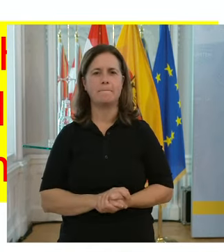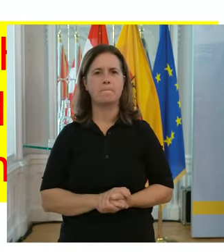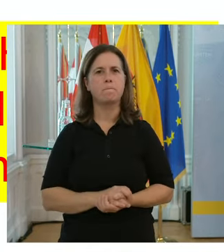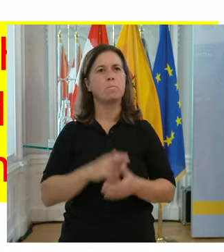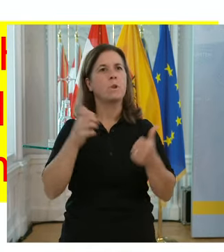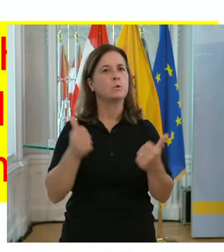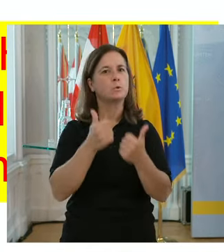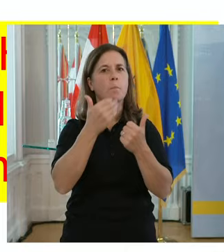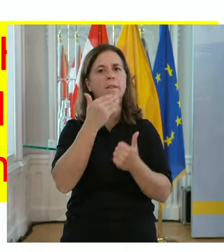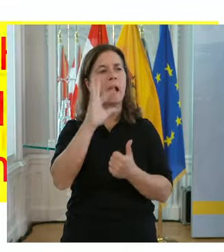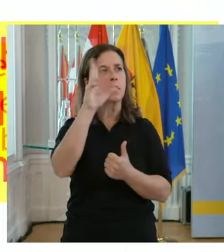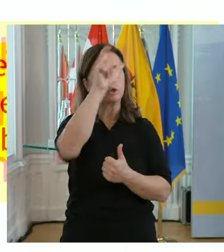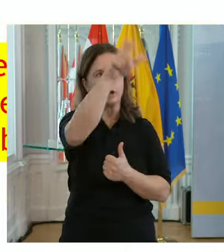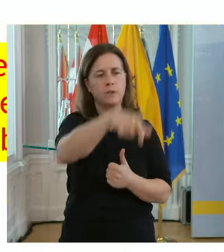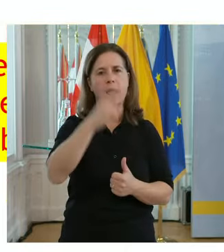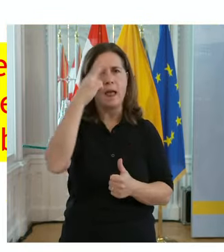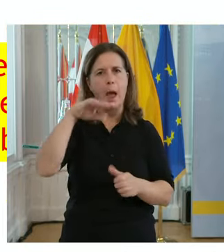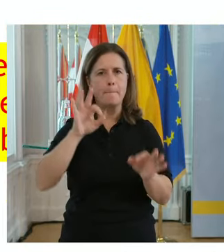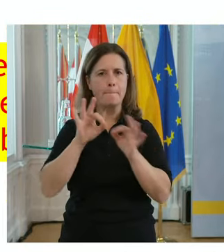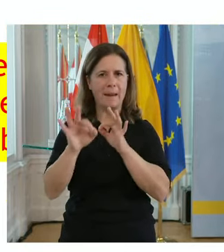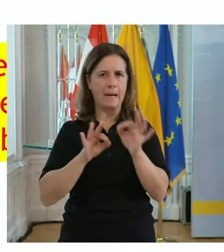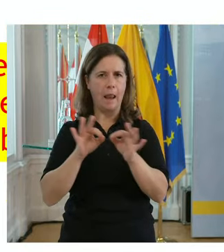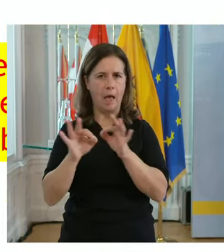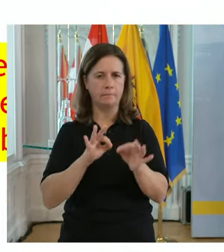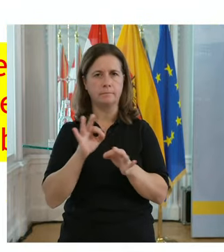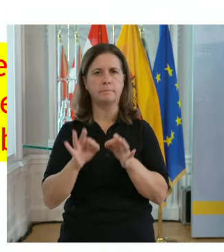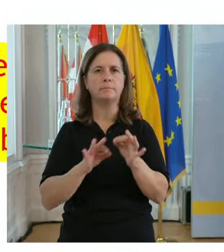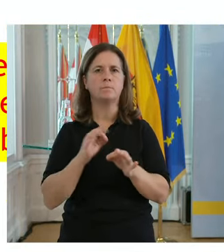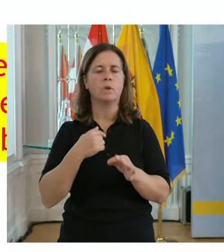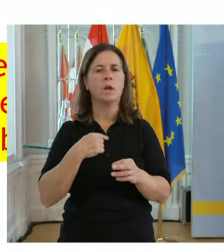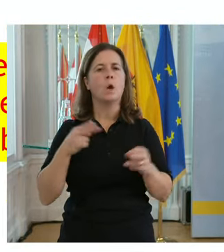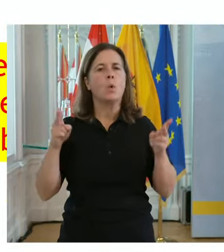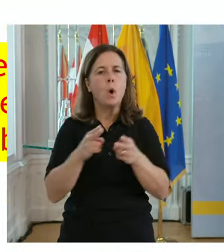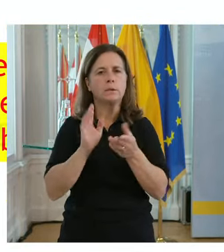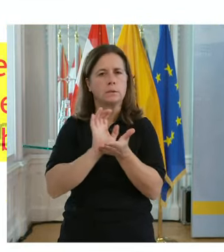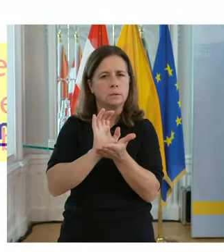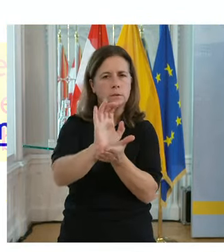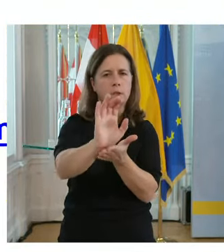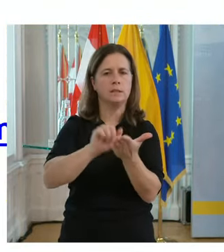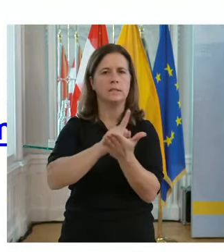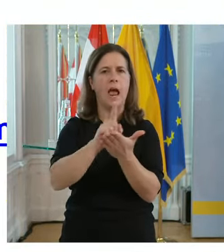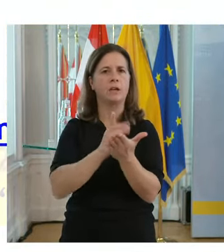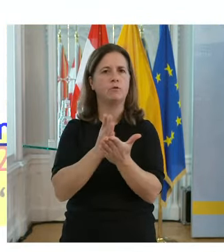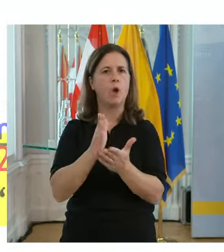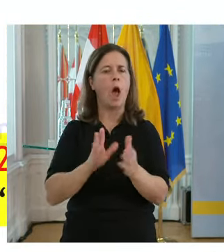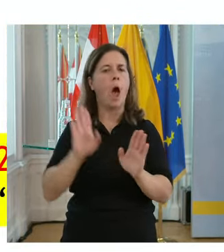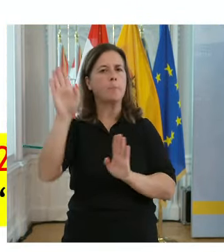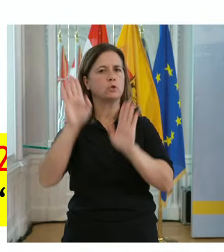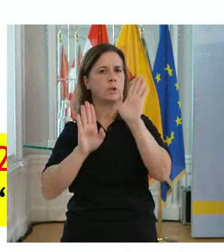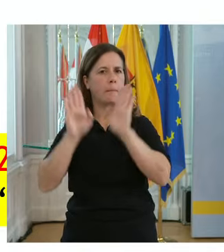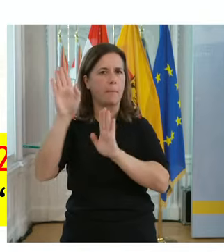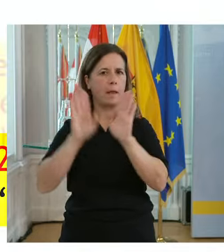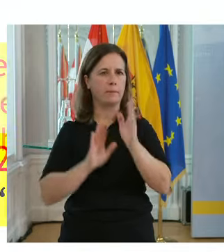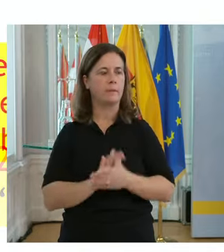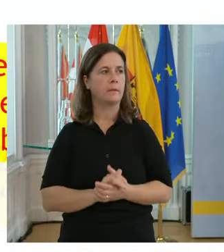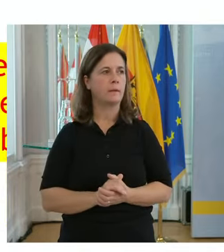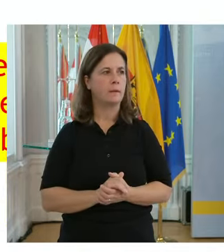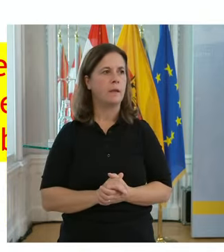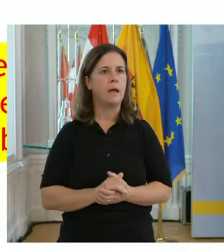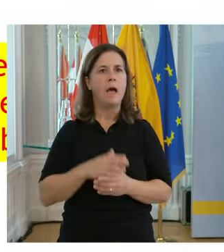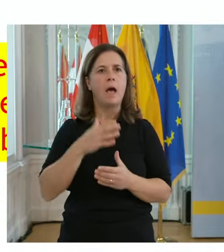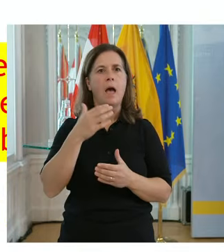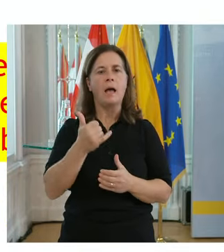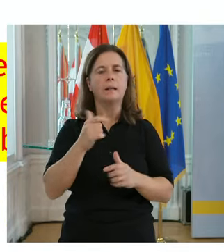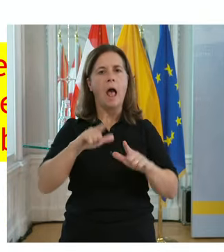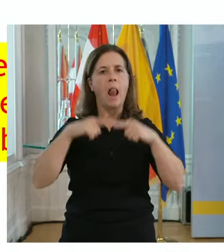Wunderbar, danke schön, Michael Pichler. Ich lasse Ihnen jetzt doch kurz Zeit zum Abstimmen. Nur einer kann ich diese Zeit jetzt nicht geben, das ist nämlich